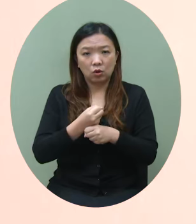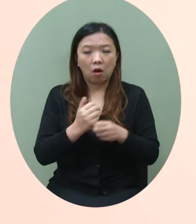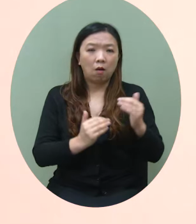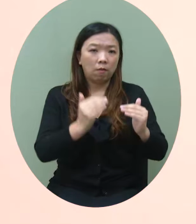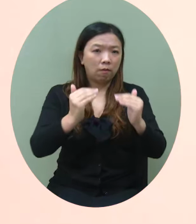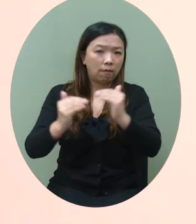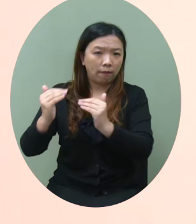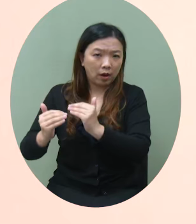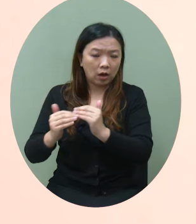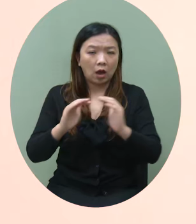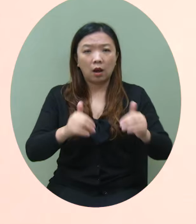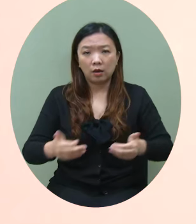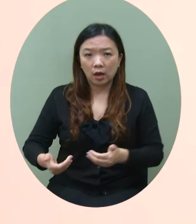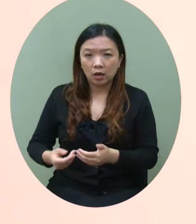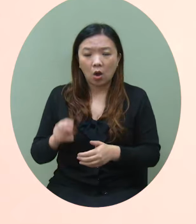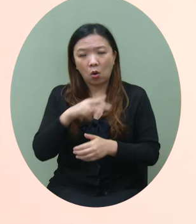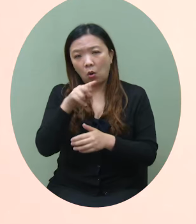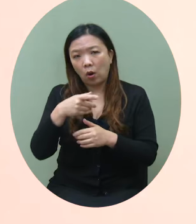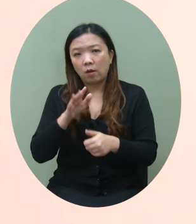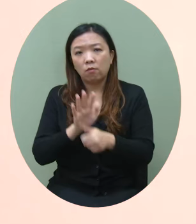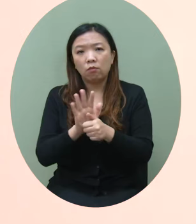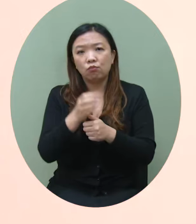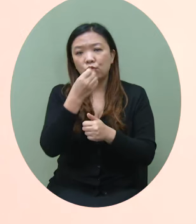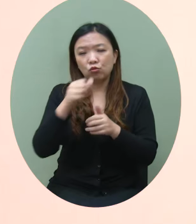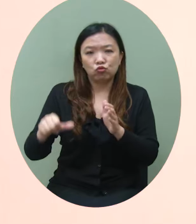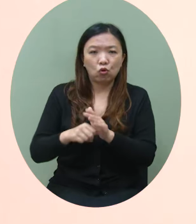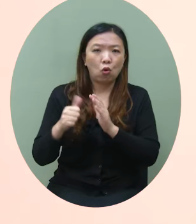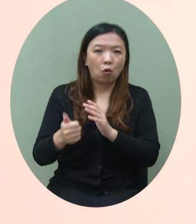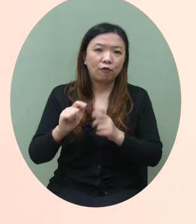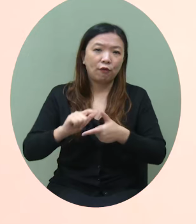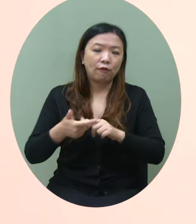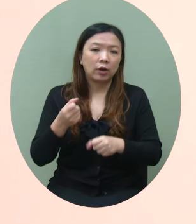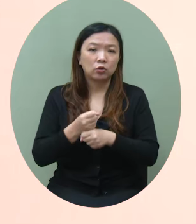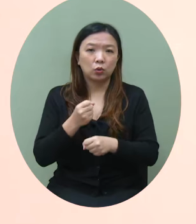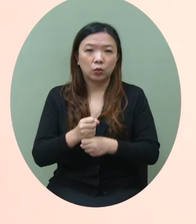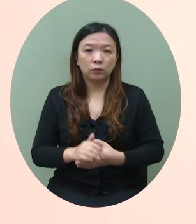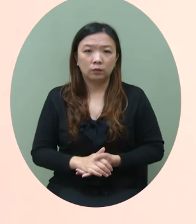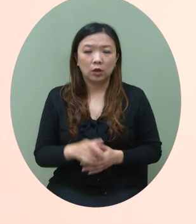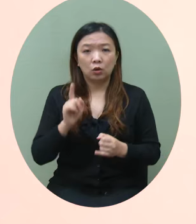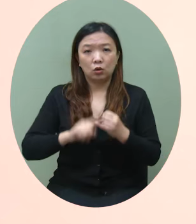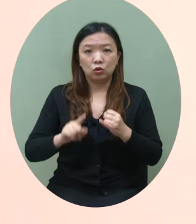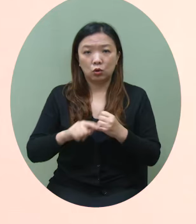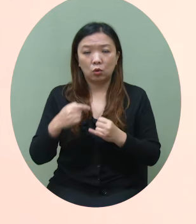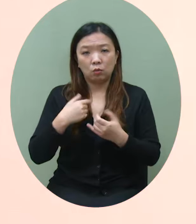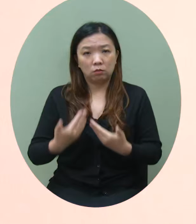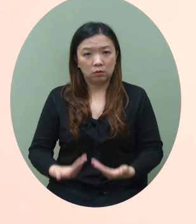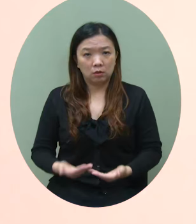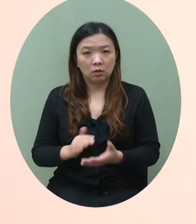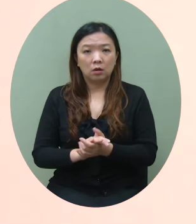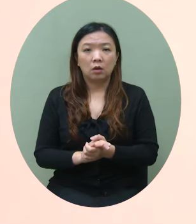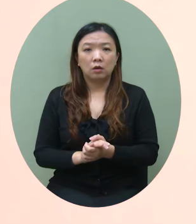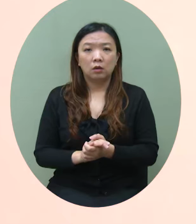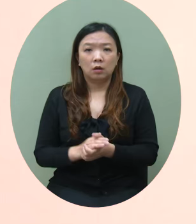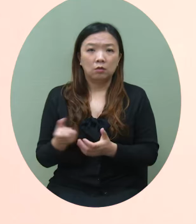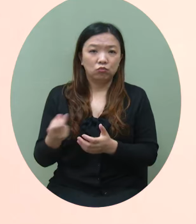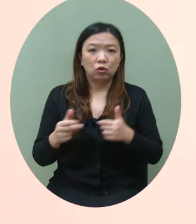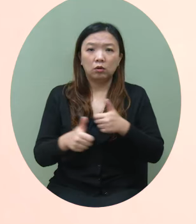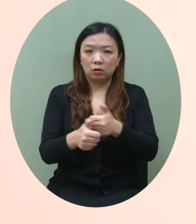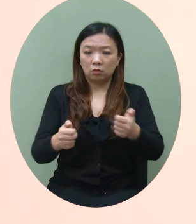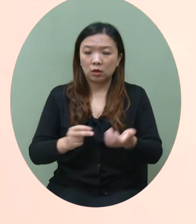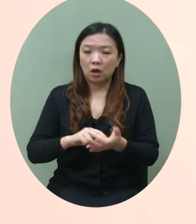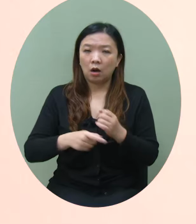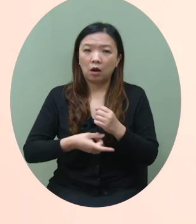的利益找到一個對香港最有利的方案來做最後在這裡我也特別要感謝立